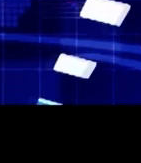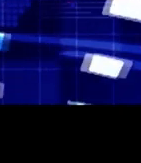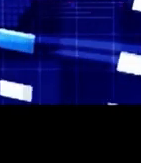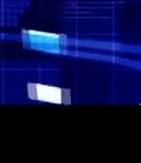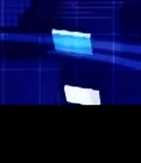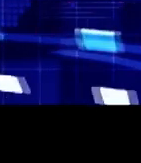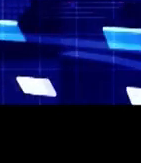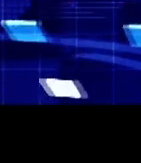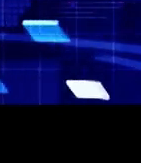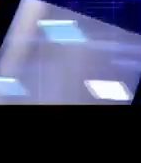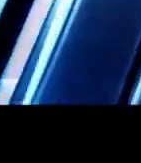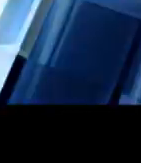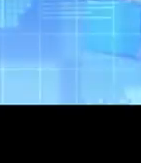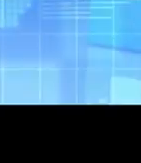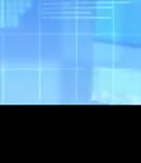Музика